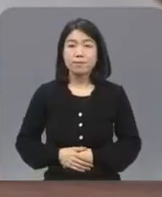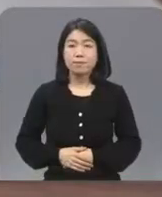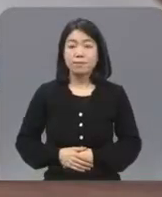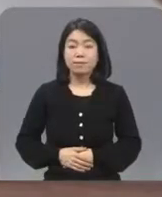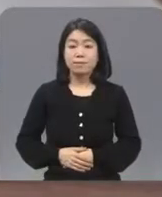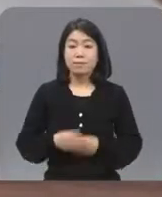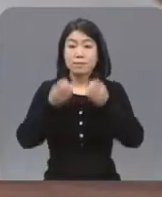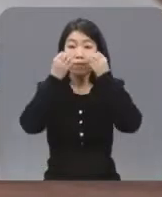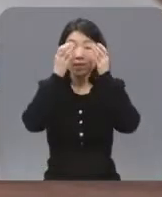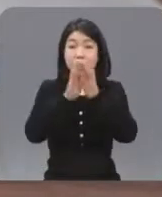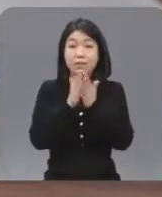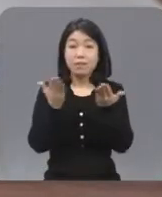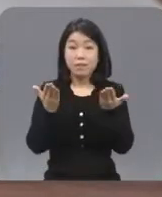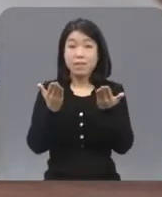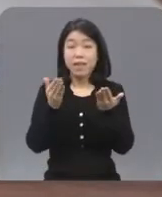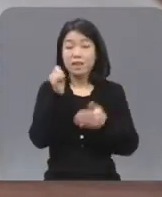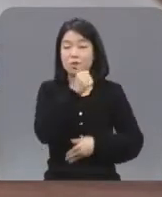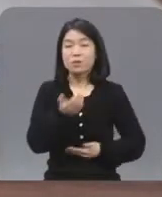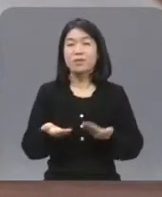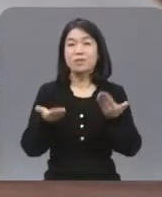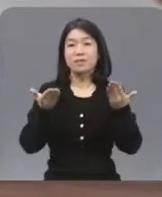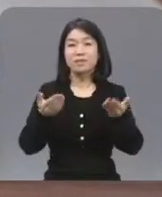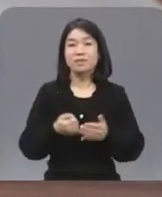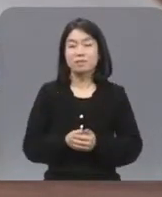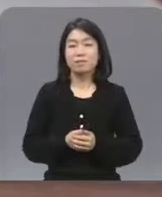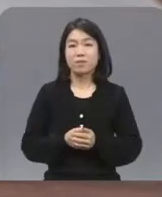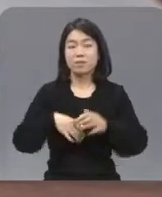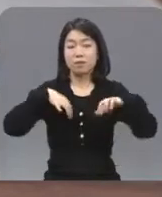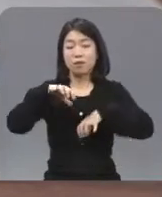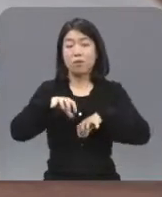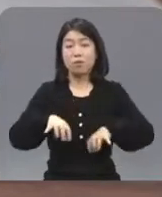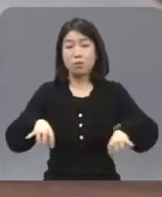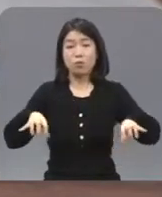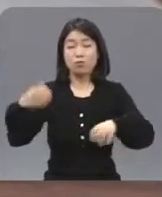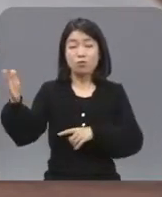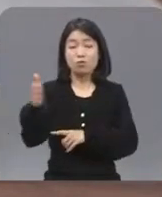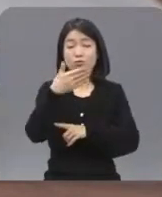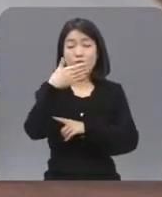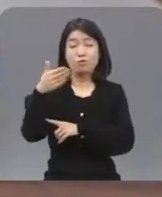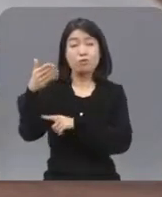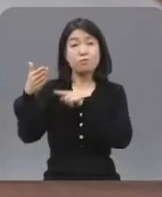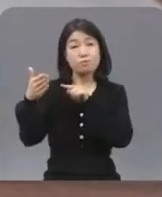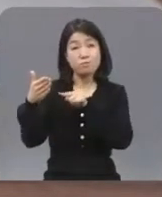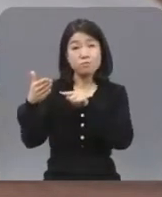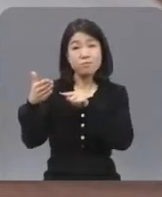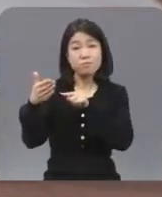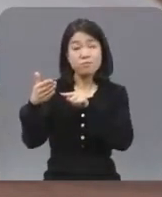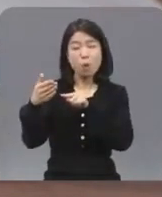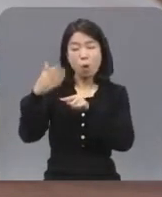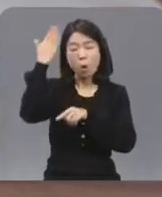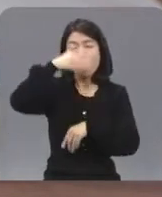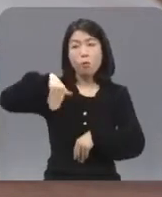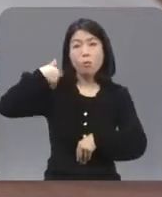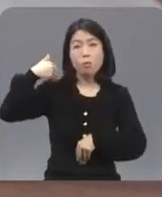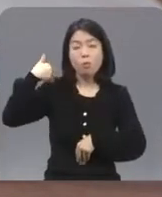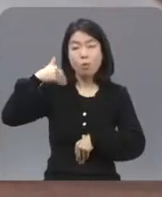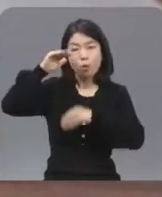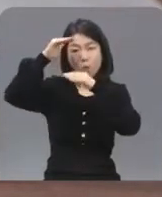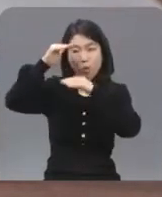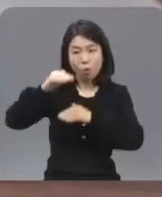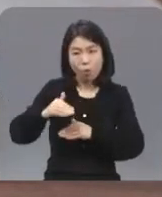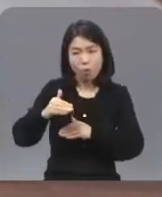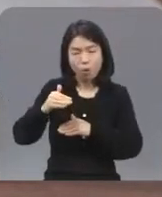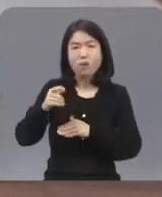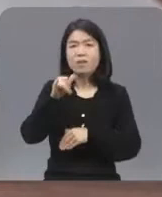네, 새로 나온 책 만나보는 순서입니다. 거리 곳곳에서 펄럭이는 이런저런 깃발에는 우리가 미처 몰랐던 사연들이 깃들어